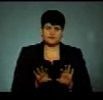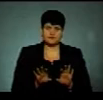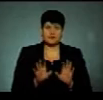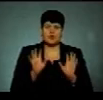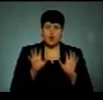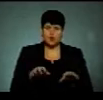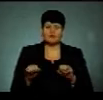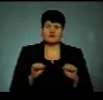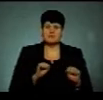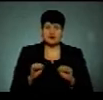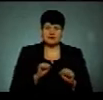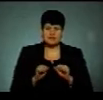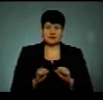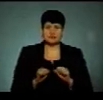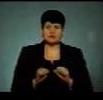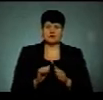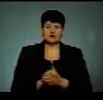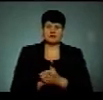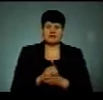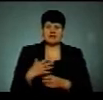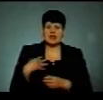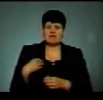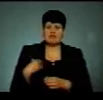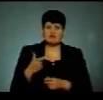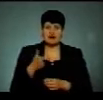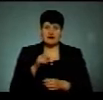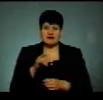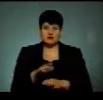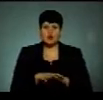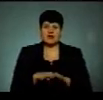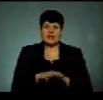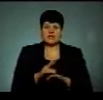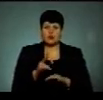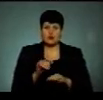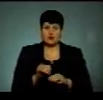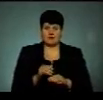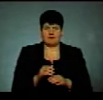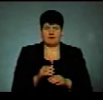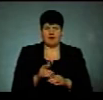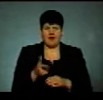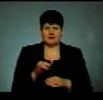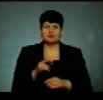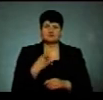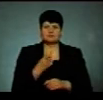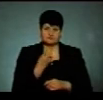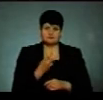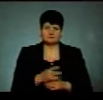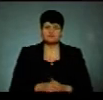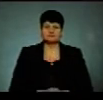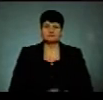голови правління акціонерного товариства «Львівгаз» щодо, власне, ринку газу, що він каже, потім будемо доповнювати.